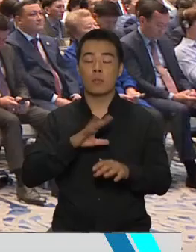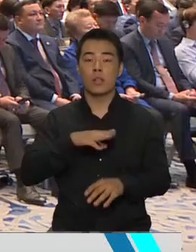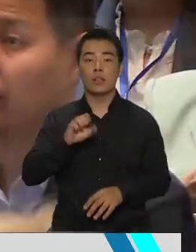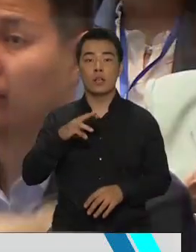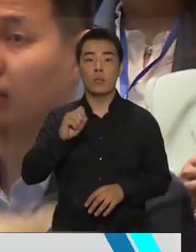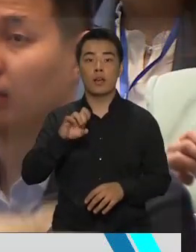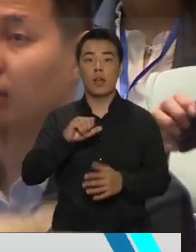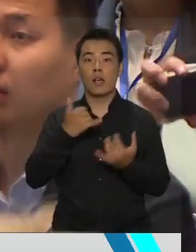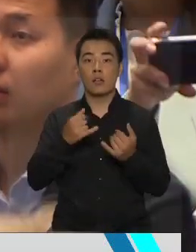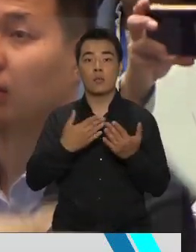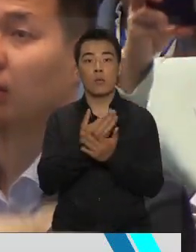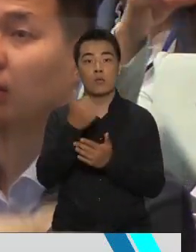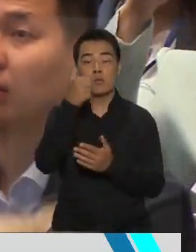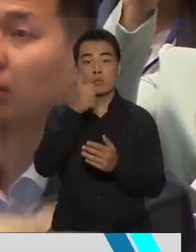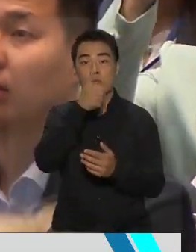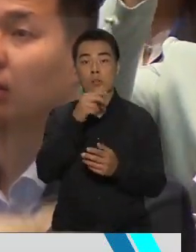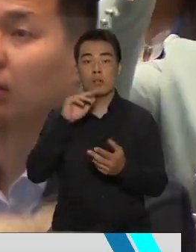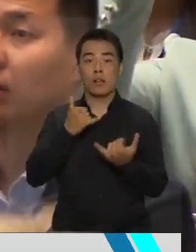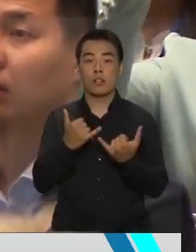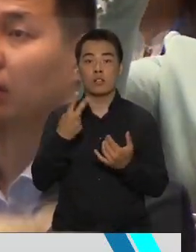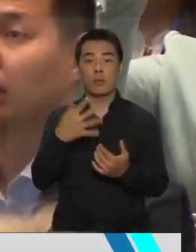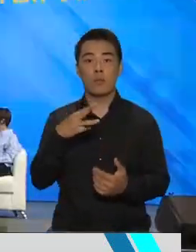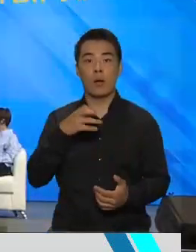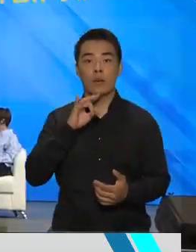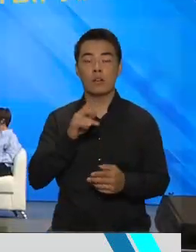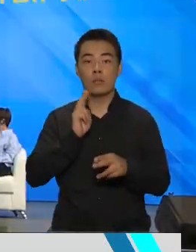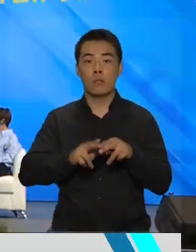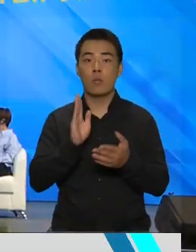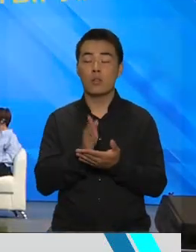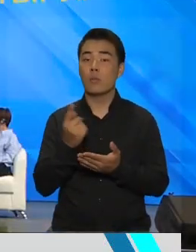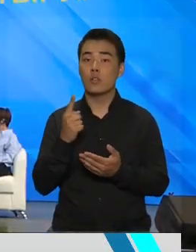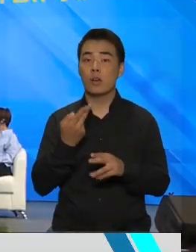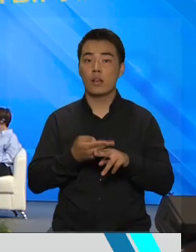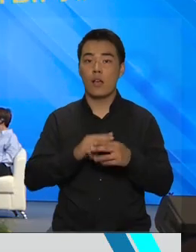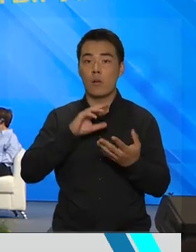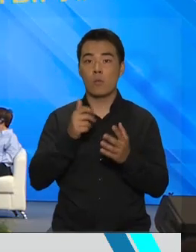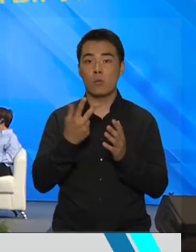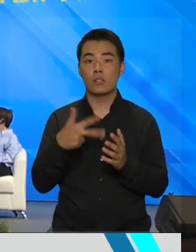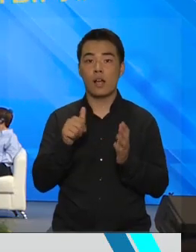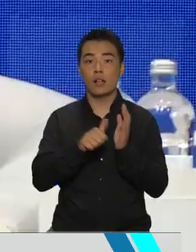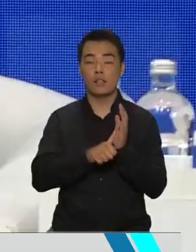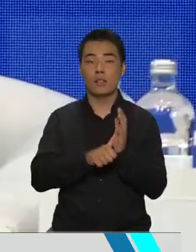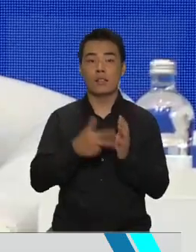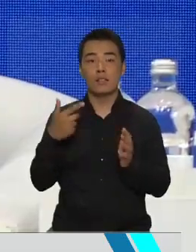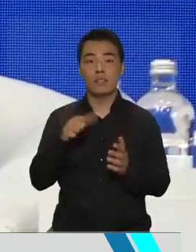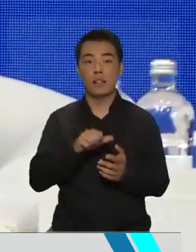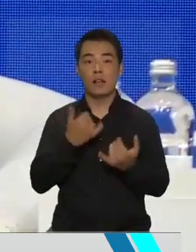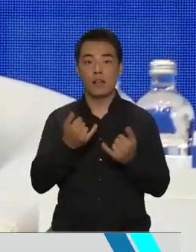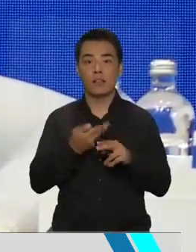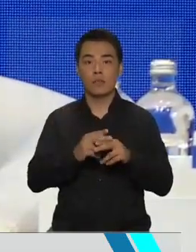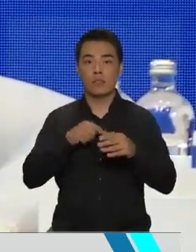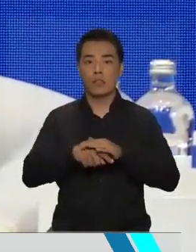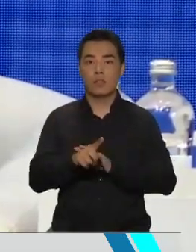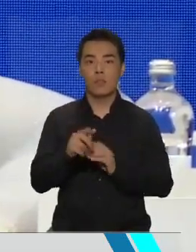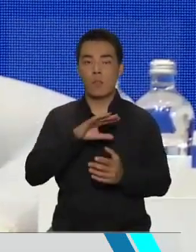Дүйсенова жаңа оқу жылы 25 мамырда аяқталатынын жеткізді. Себебі 36 аптаға созылған оқу жылына қарата сын